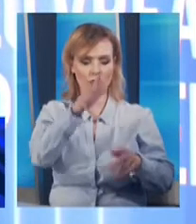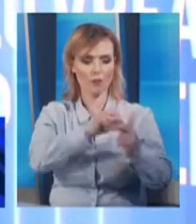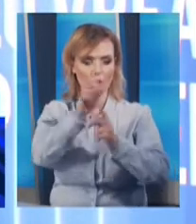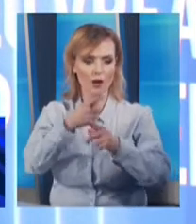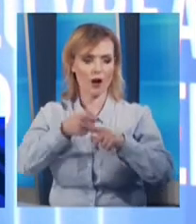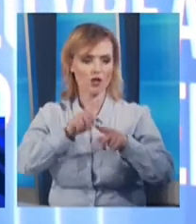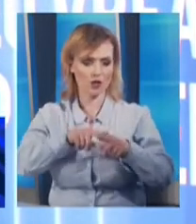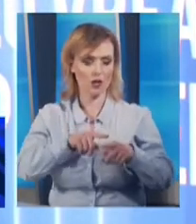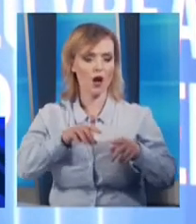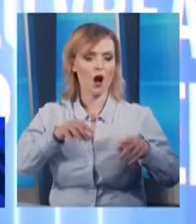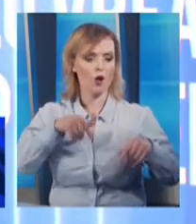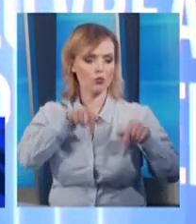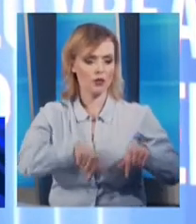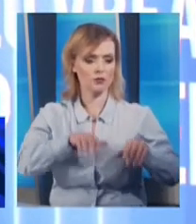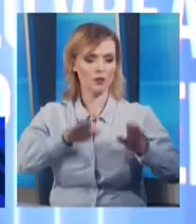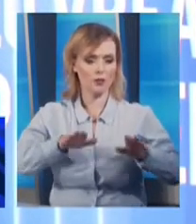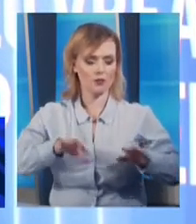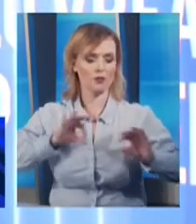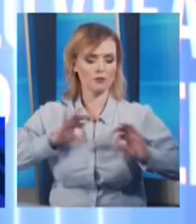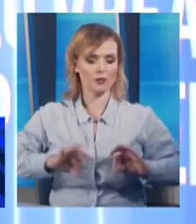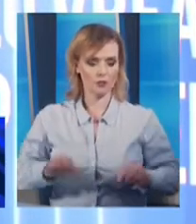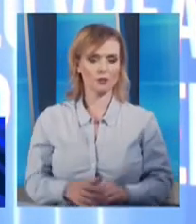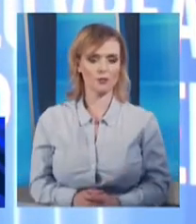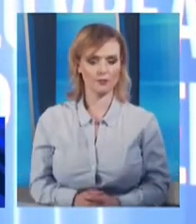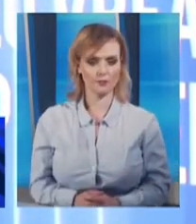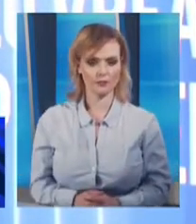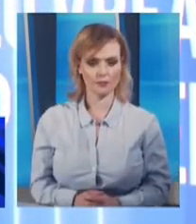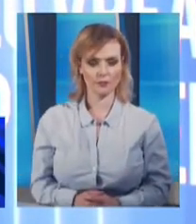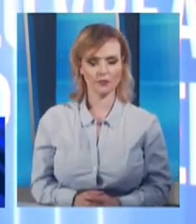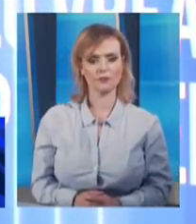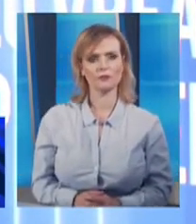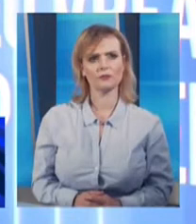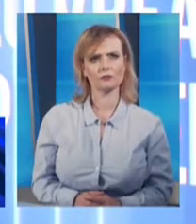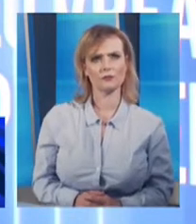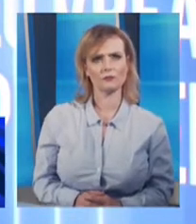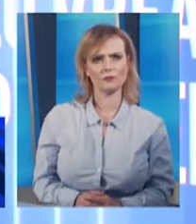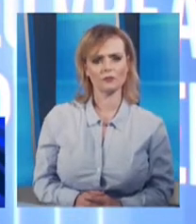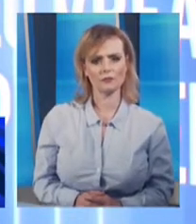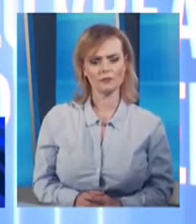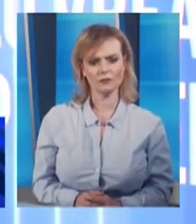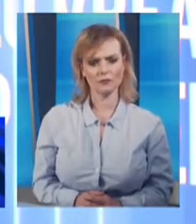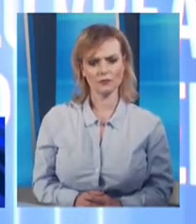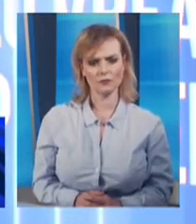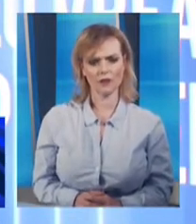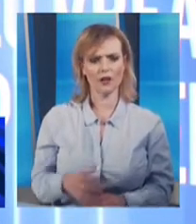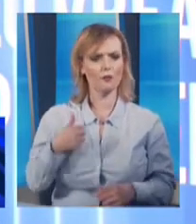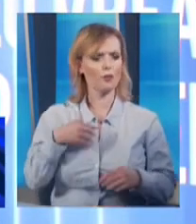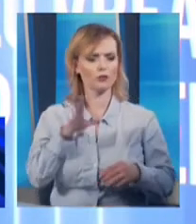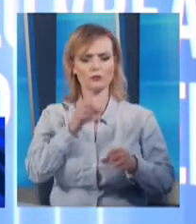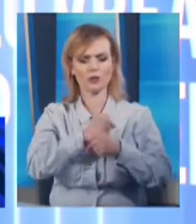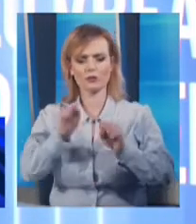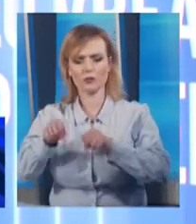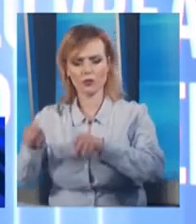ridica sancțiunile pentru intervenția în actele de justiție până la 15 ani și mai mult. Vom face tot ce ne stă în putere